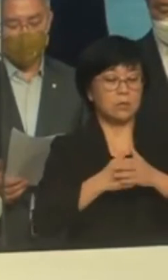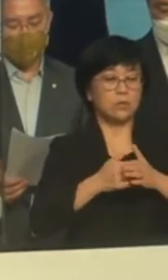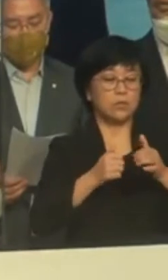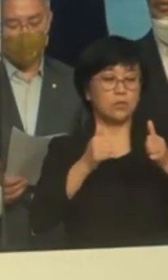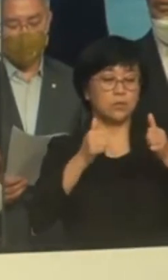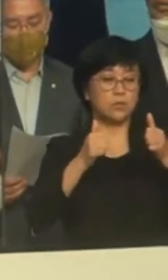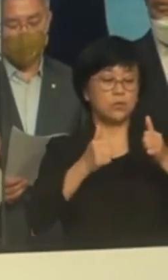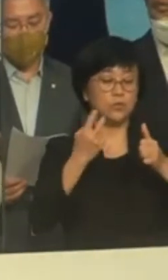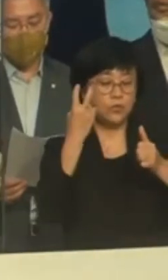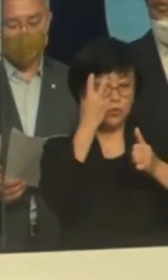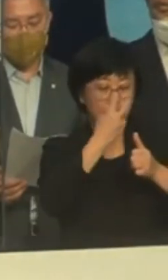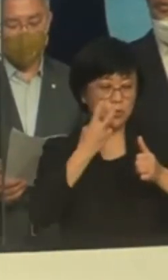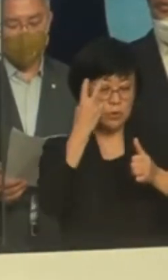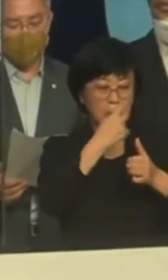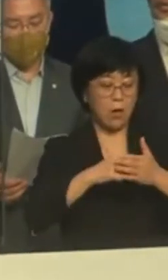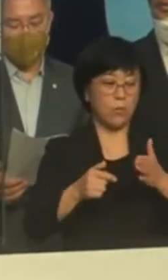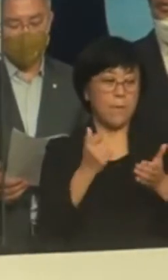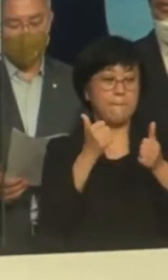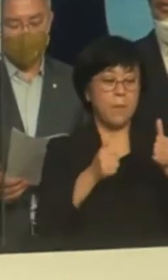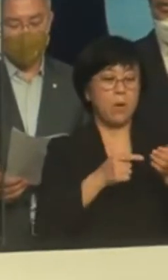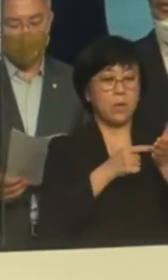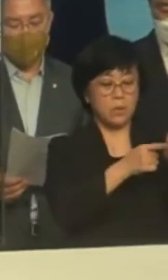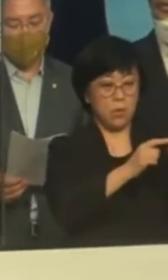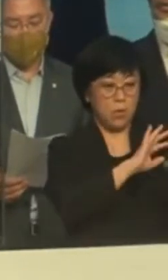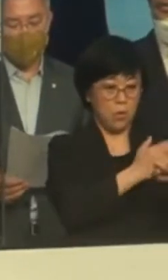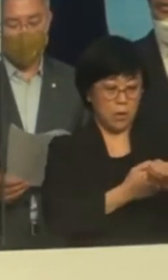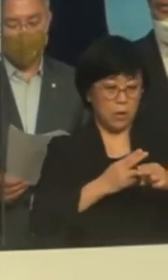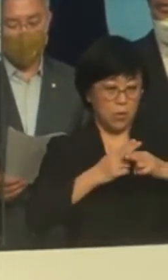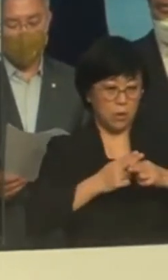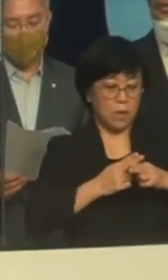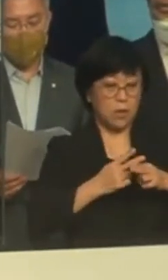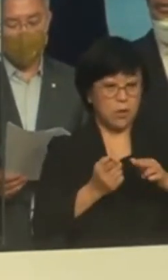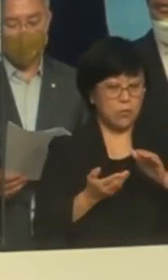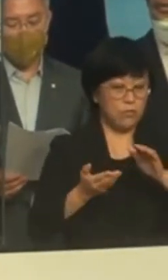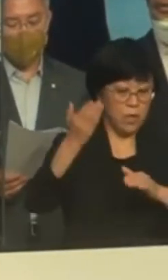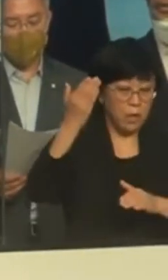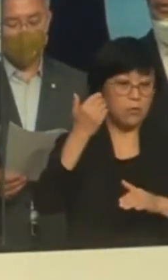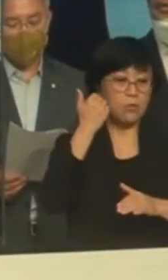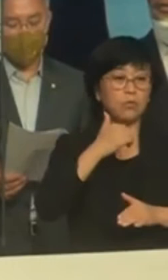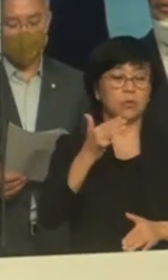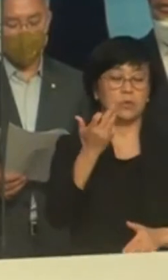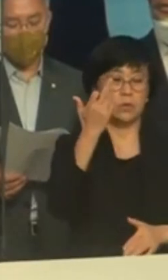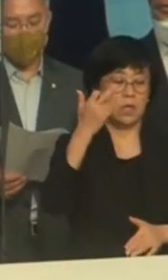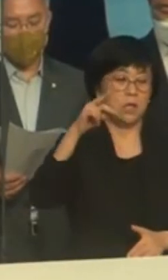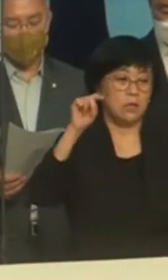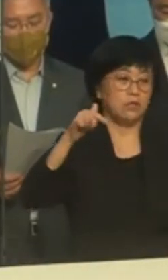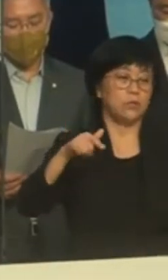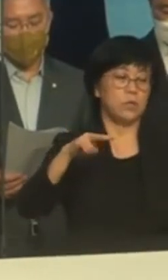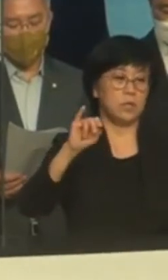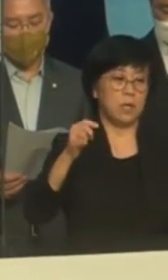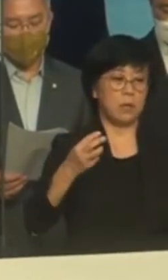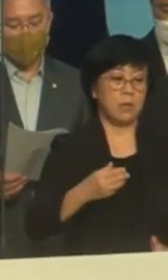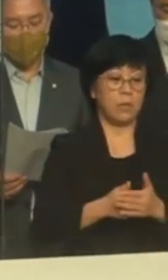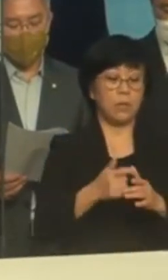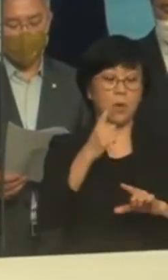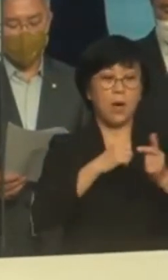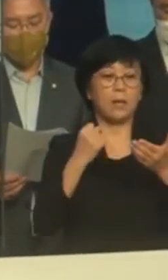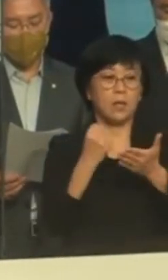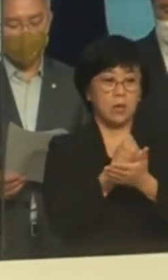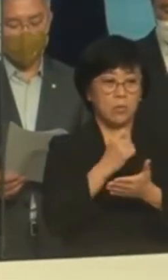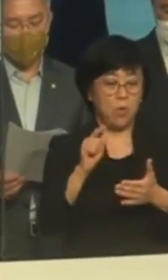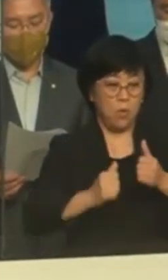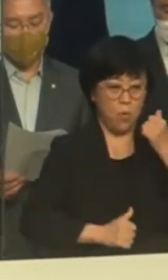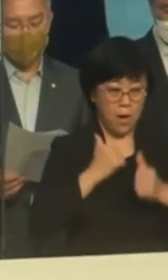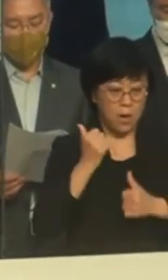기소권 농단의 최고 윗선은 최순실이었다는 것이 합리적 의심입니다. 그런데 더욱 안타깝고